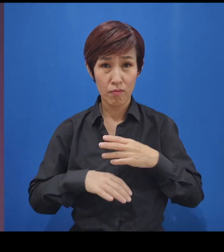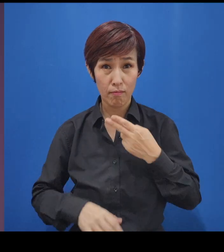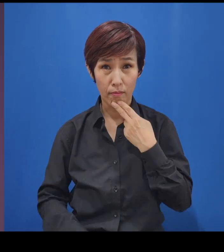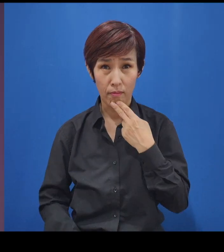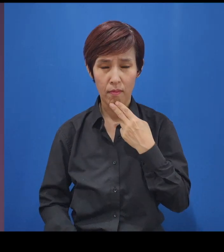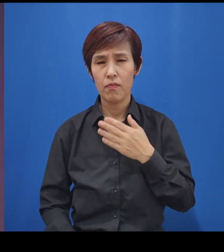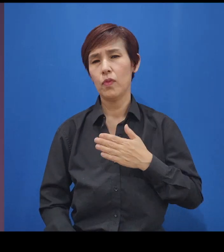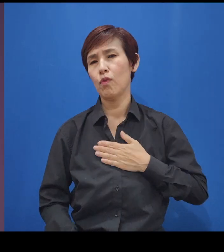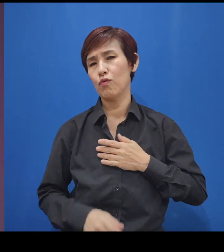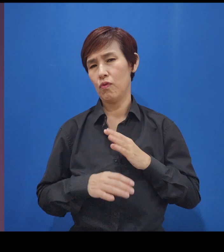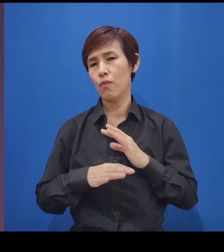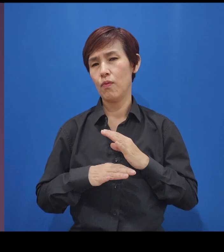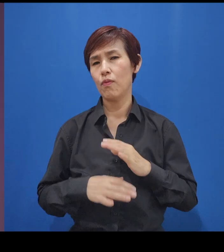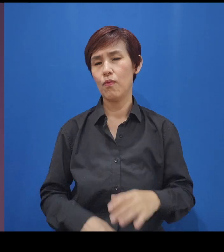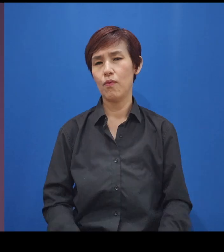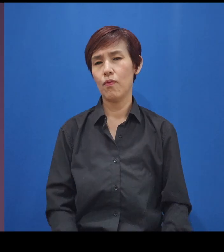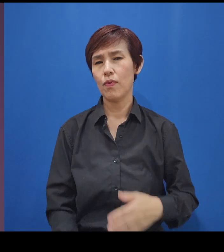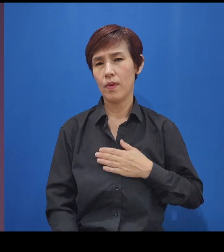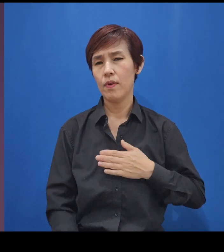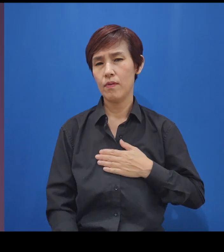저는 사실 좀 두려워요.